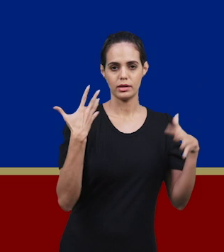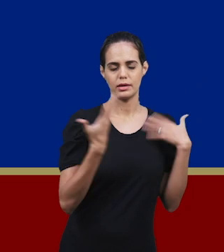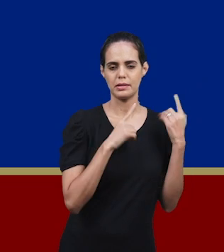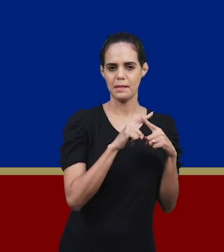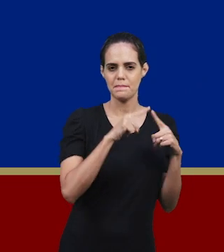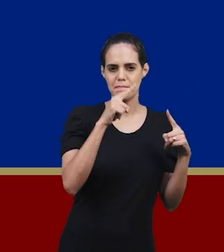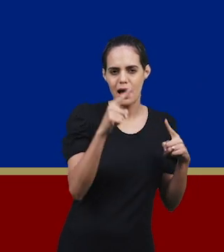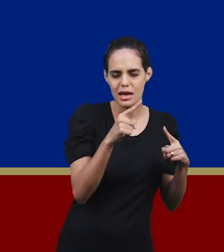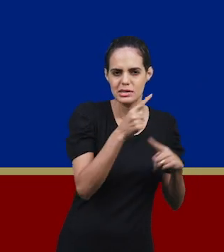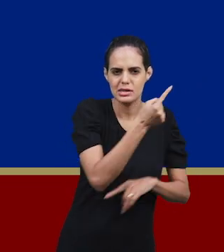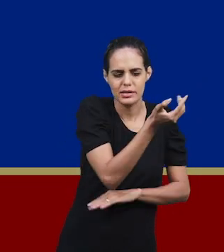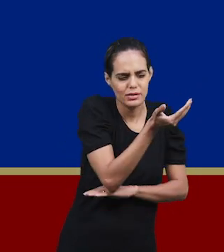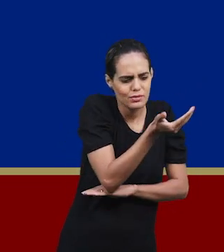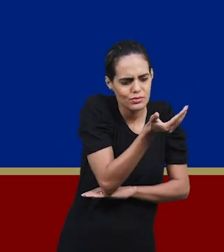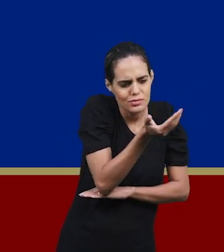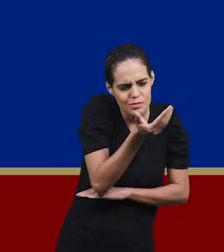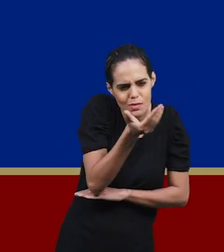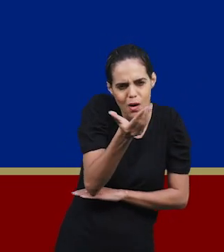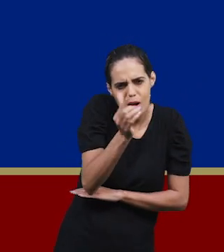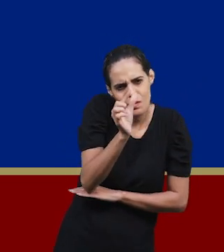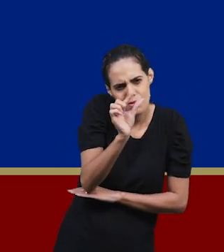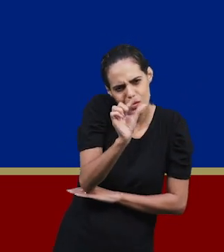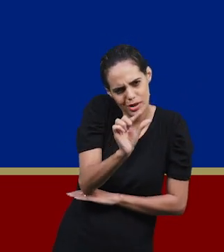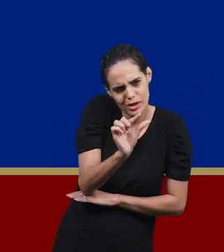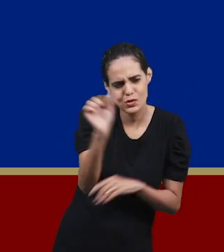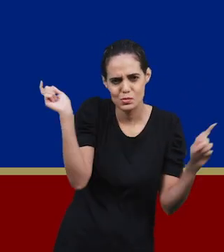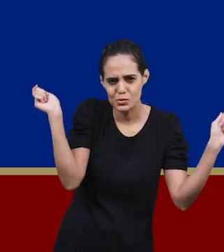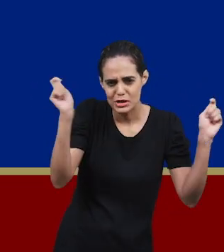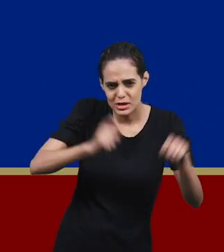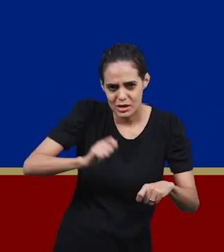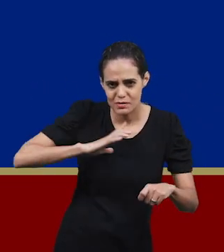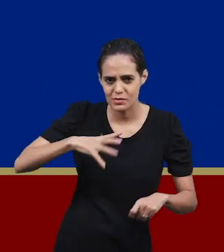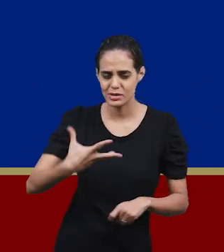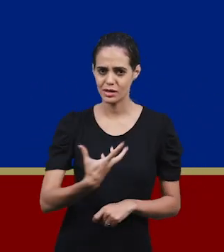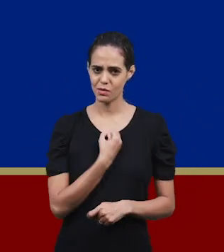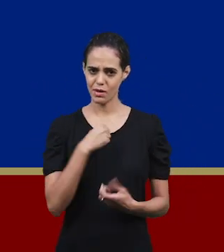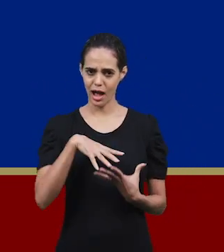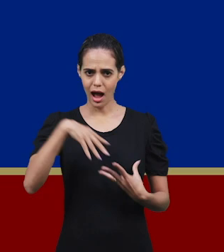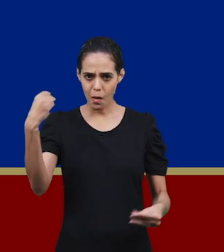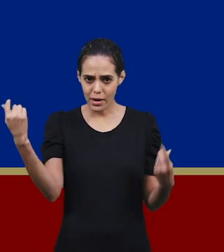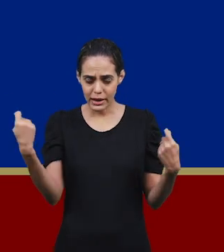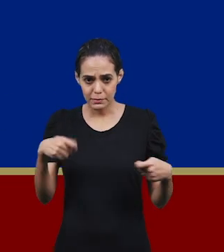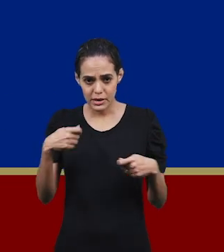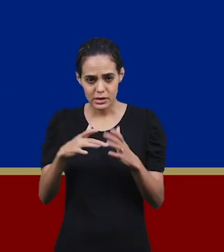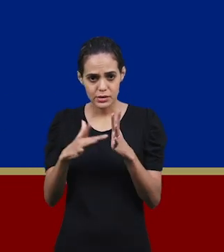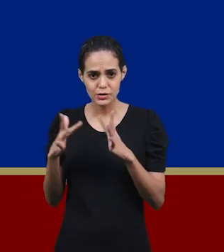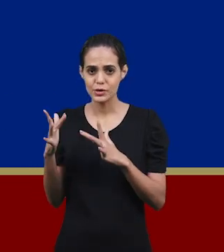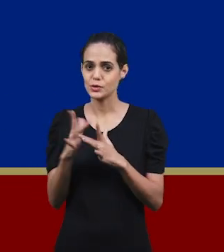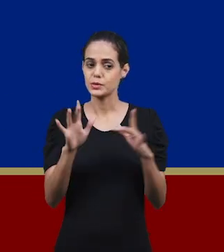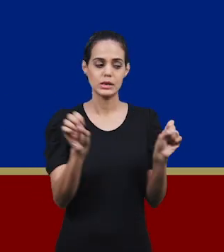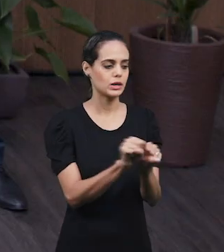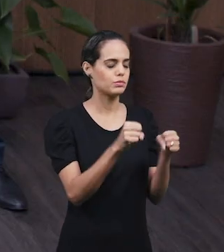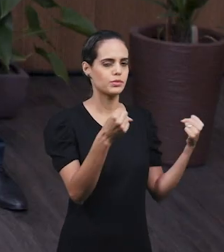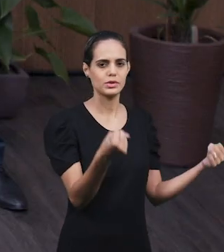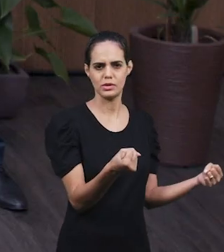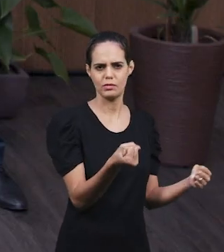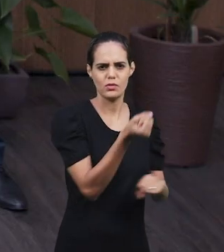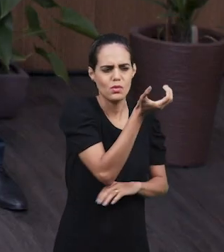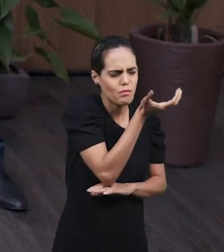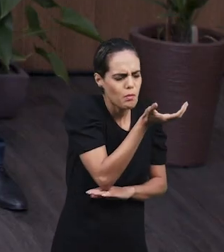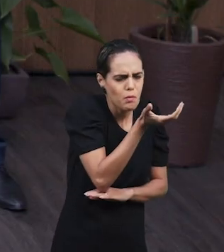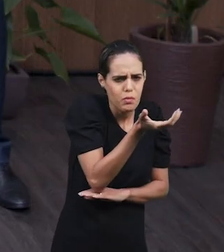joie, mais aucune est capable de racheter l'âme assoiffée. » Donc les